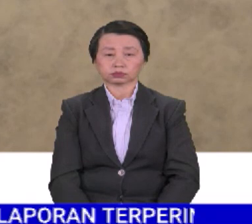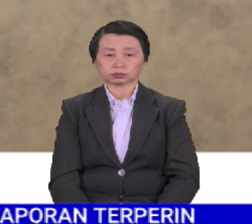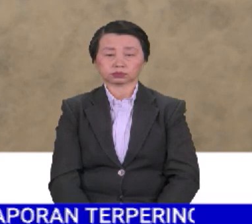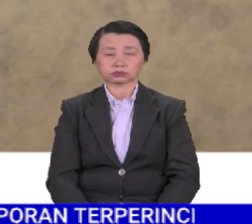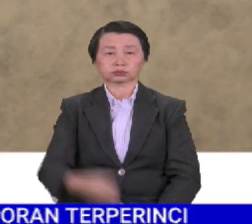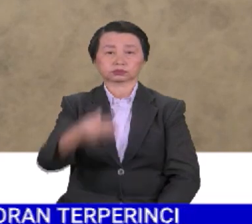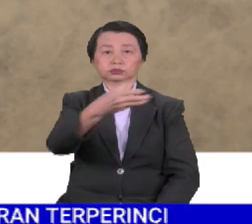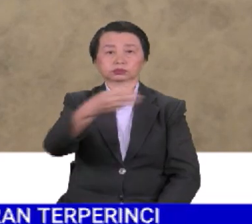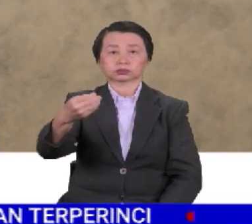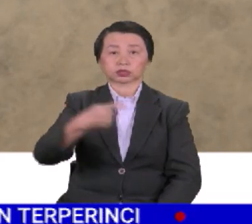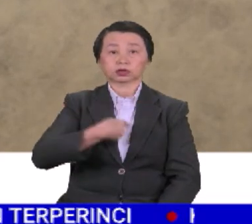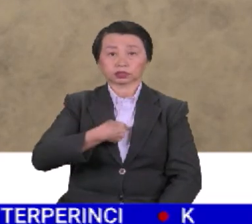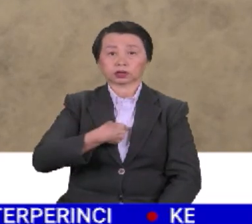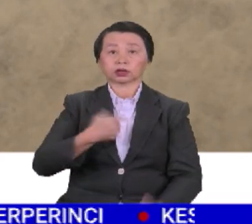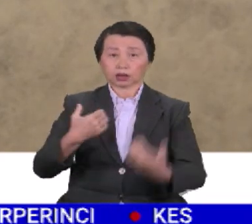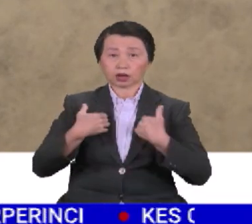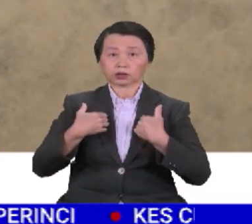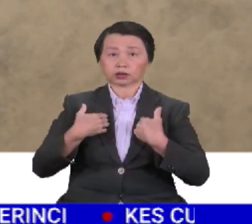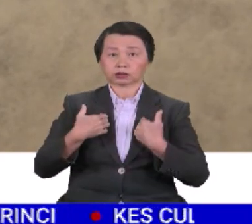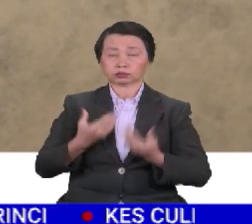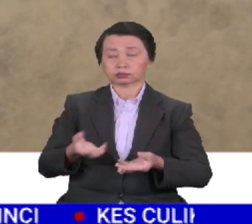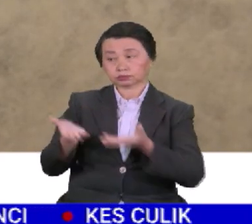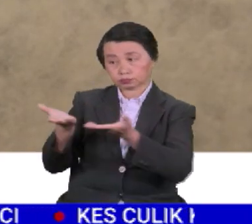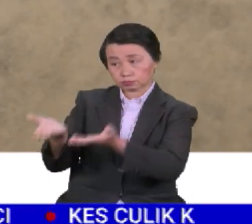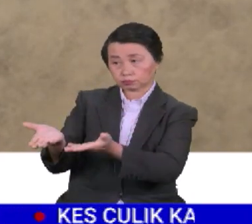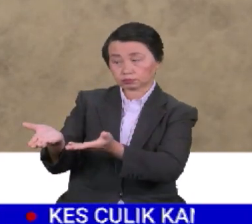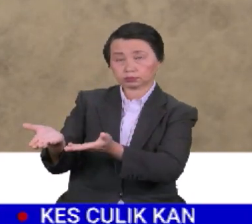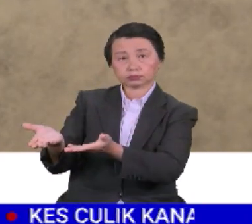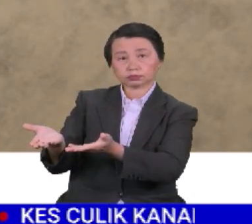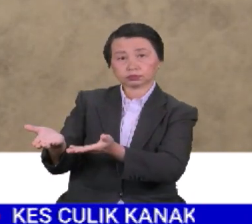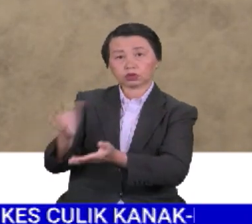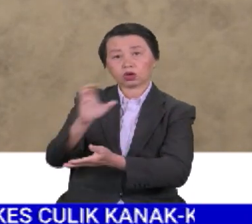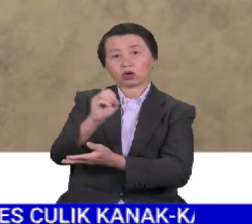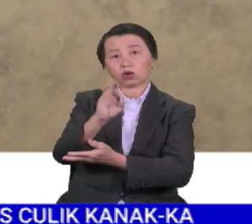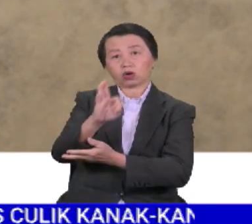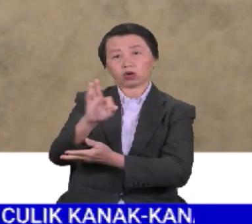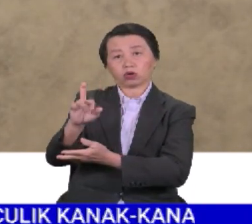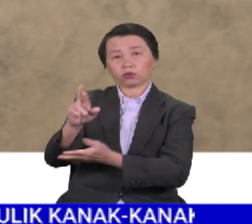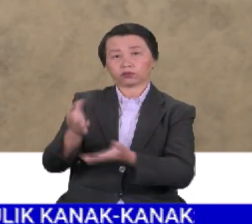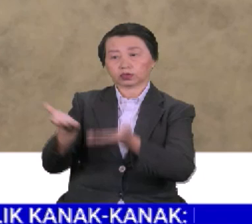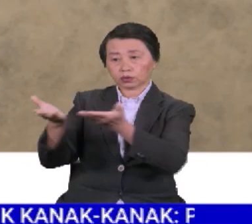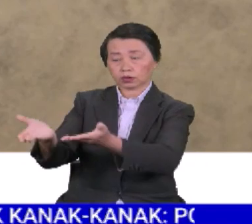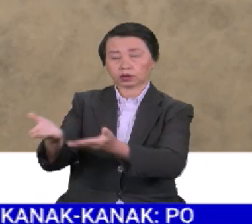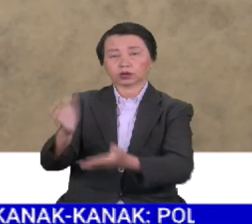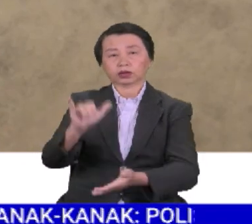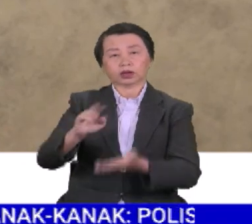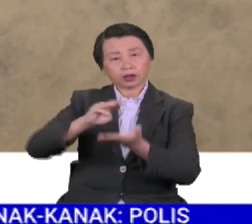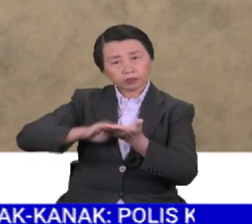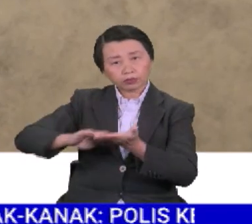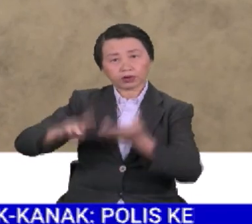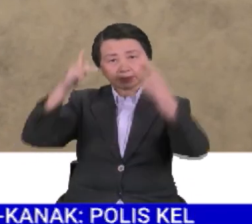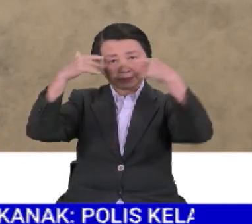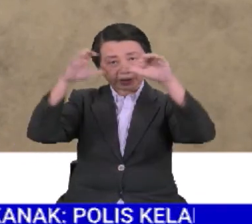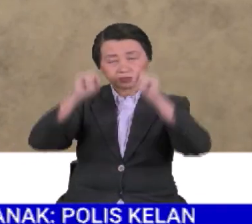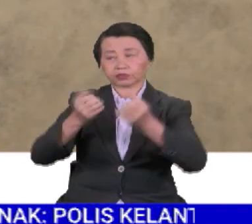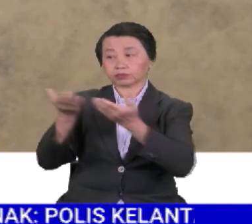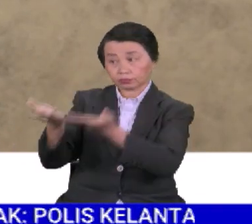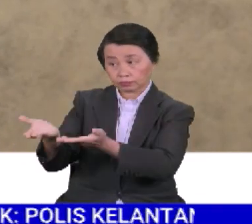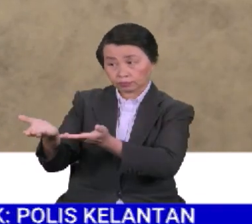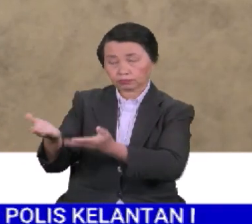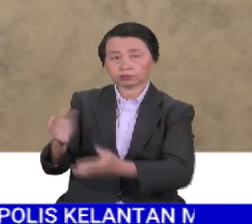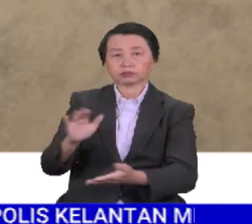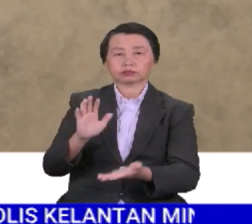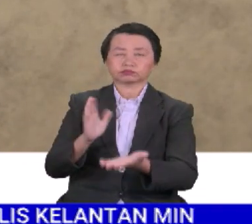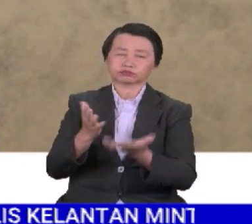Dan saya menawarkan kepada Yang Mulia Presiden supaya mereka